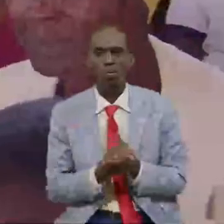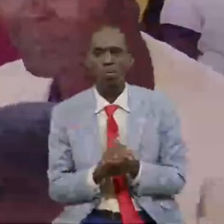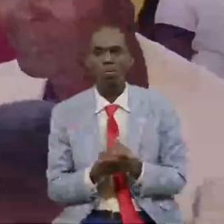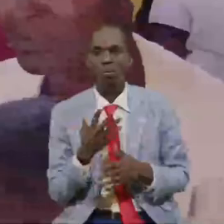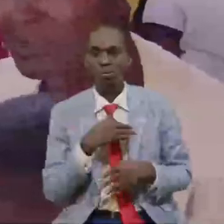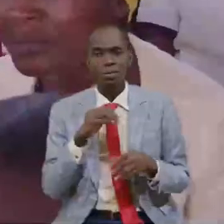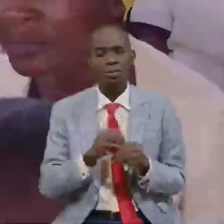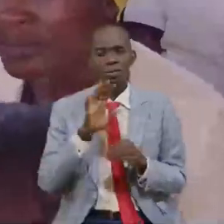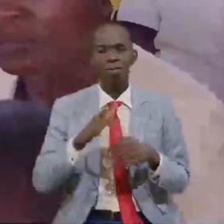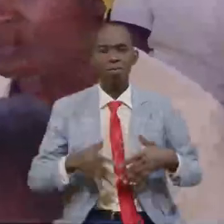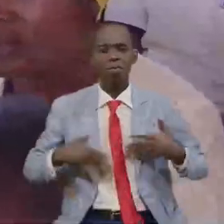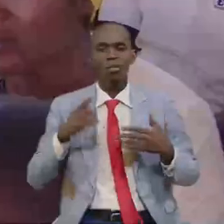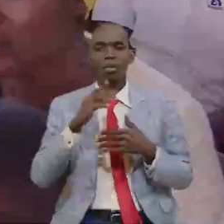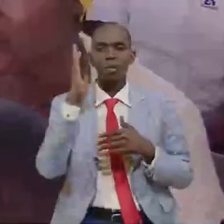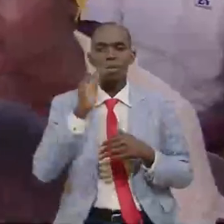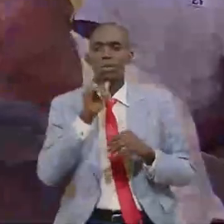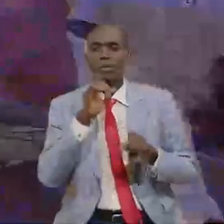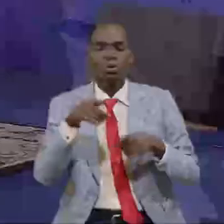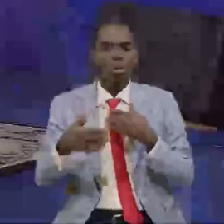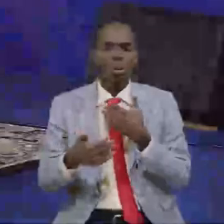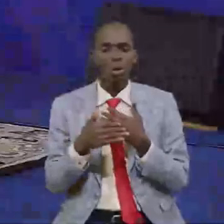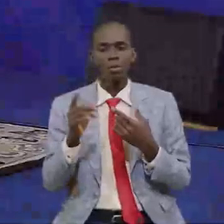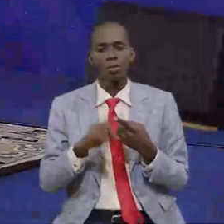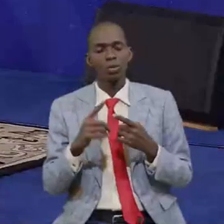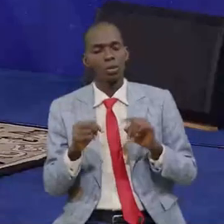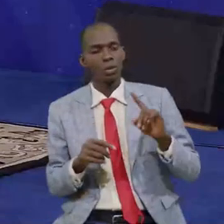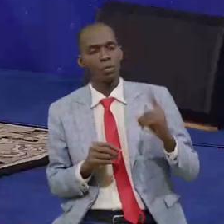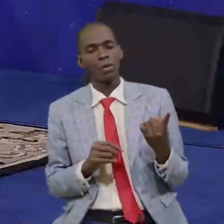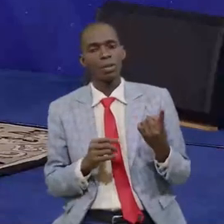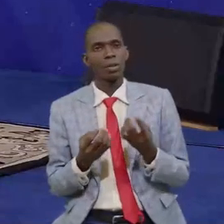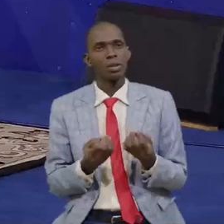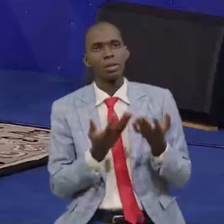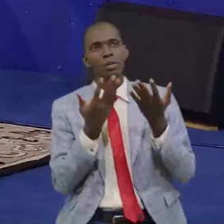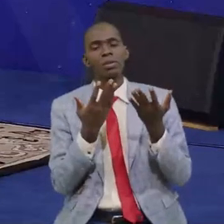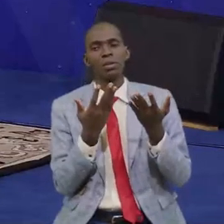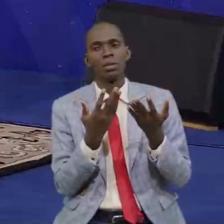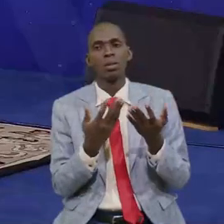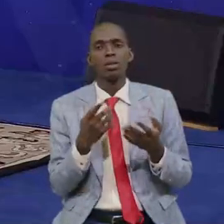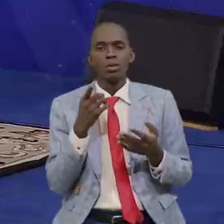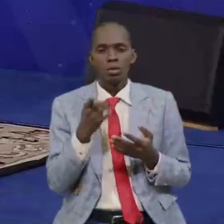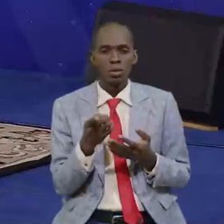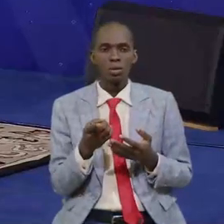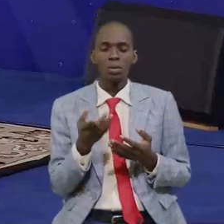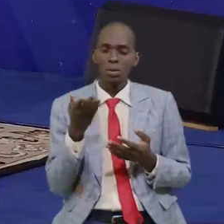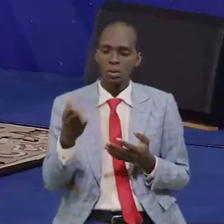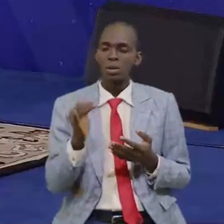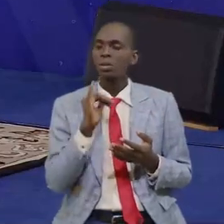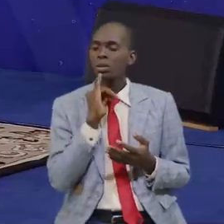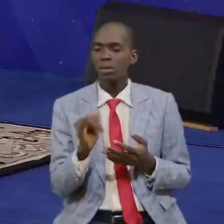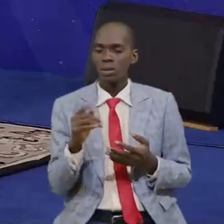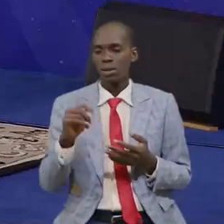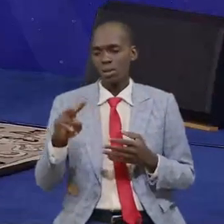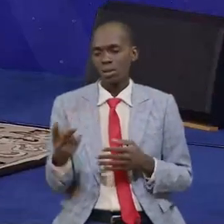ta vie, tu ne retourneras plus au premier sacrifice. Il y a le second sacrifice, il y a le sacrifice